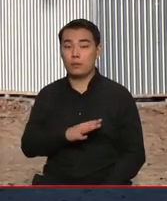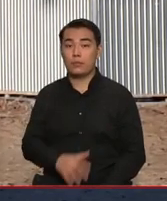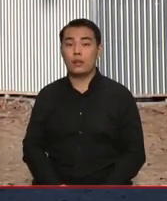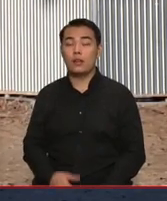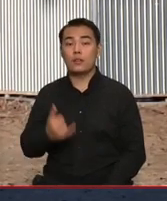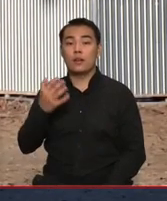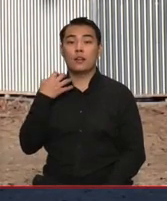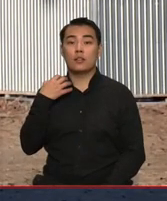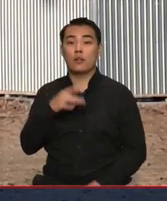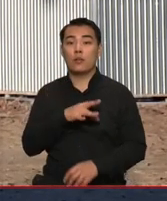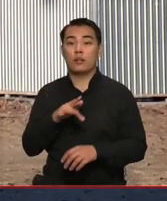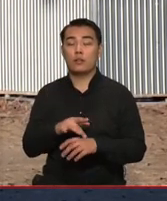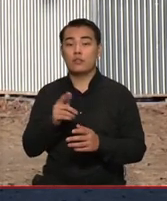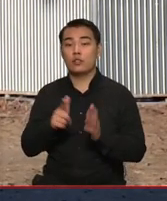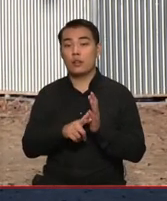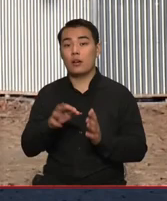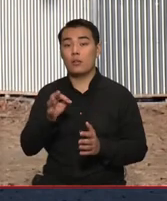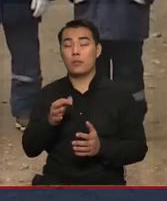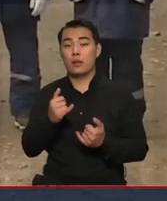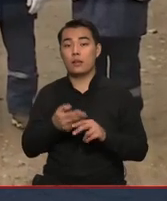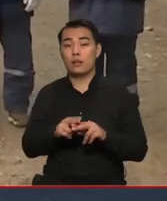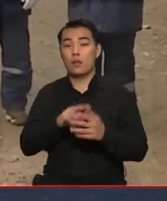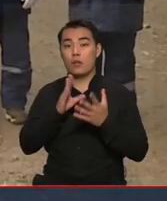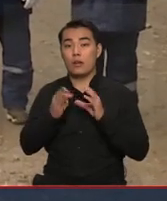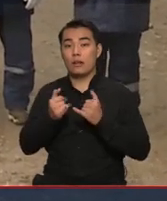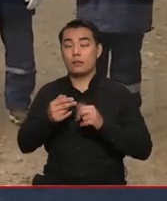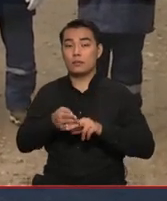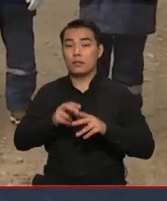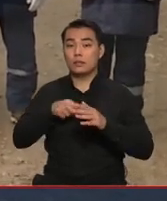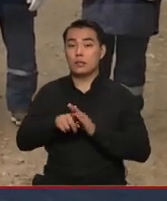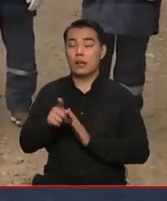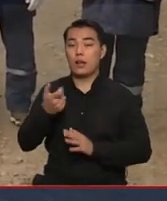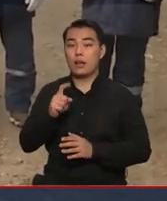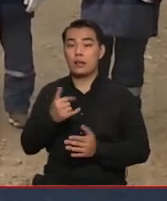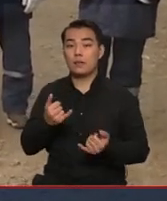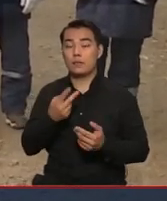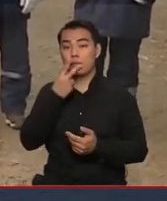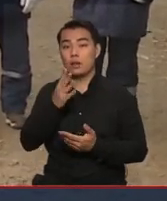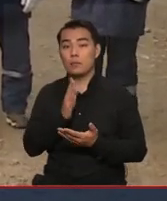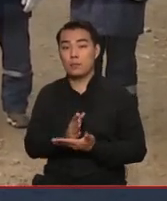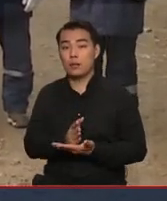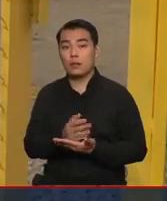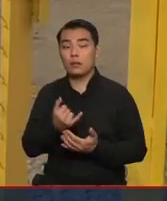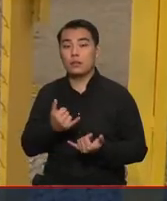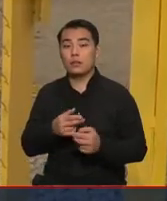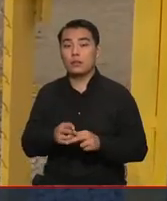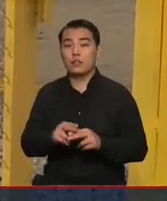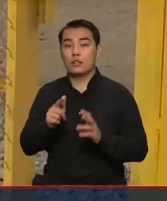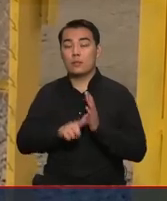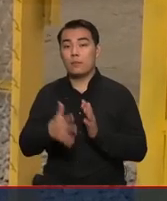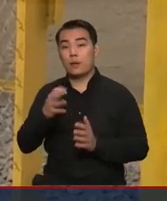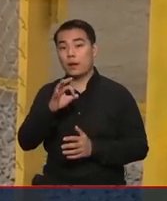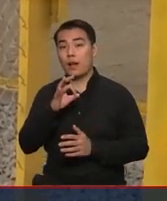Бүгінде Қызылорда қаласы мен 7 аудан орталығы және 24 елді мекен тұрғындары табиғи газдың игілігін көріп отыр. Әзірге өңірдің